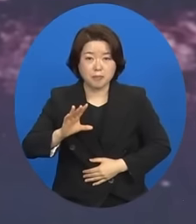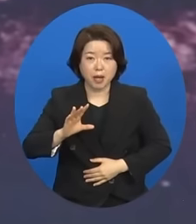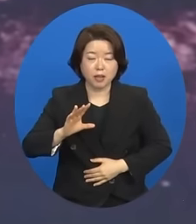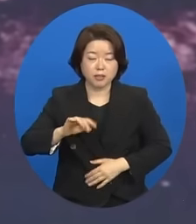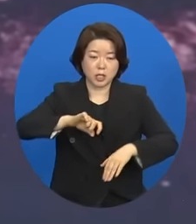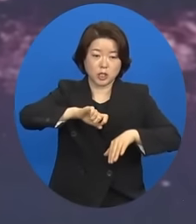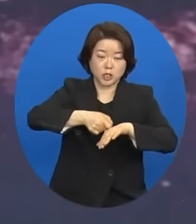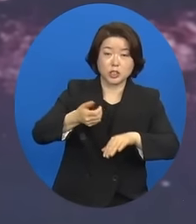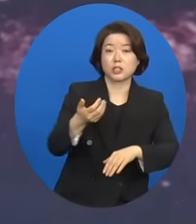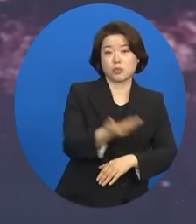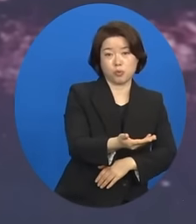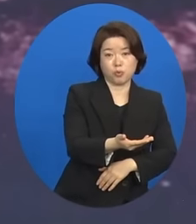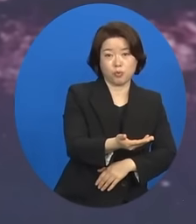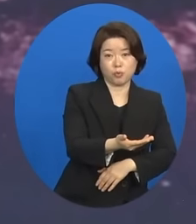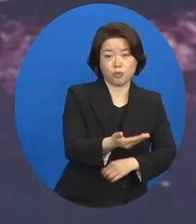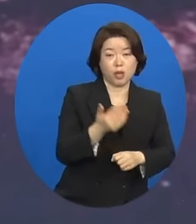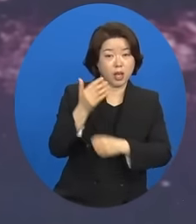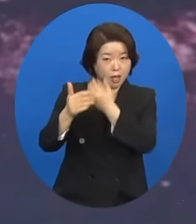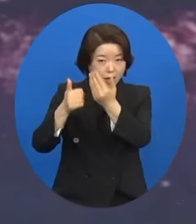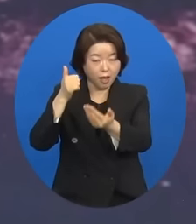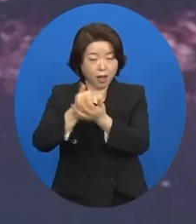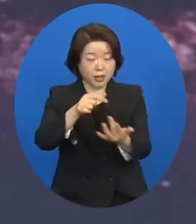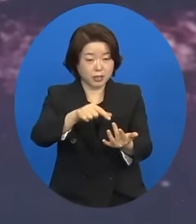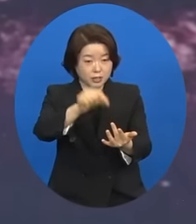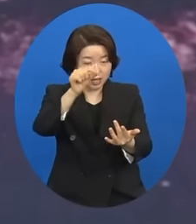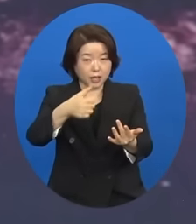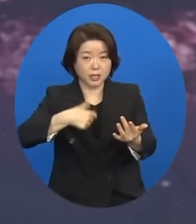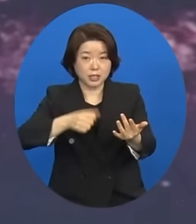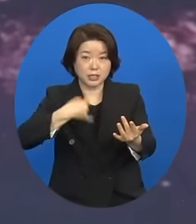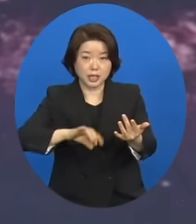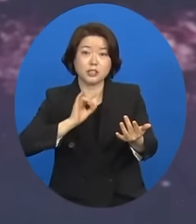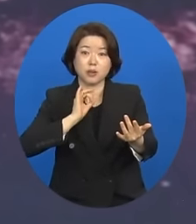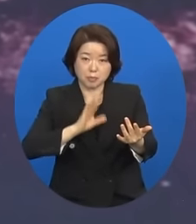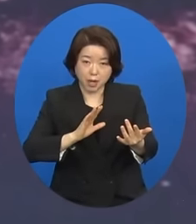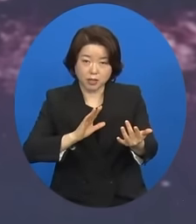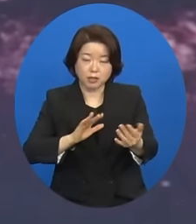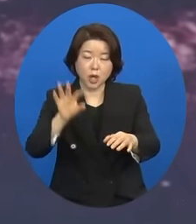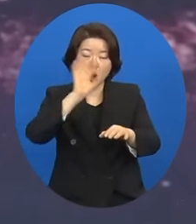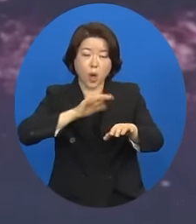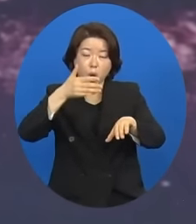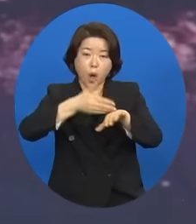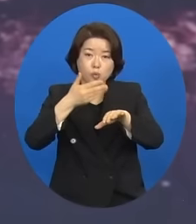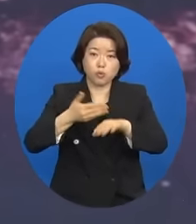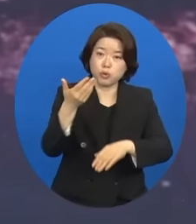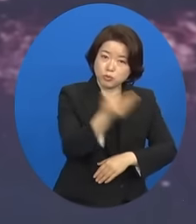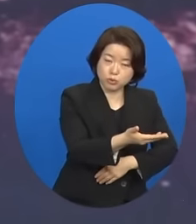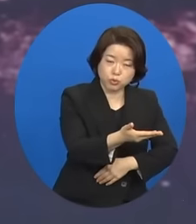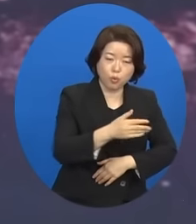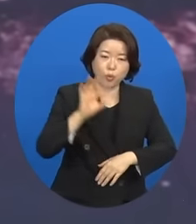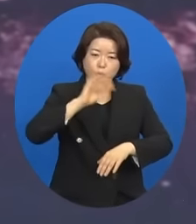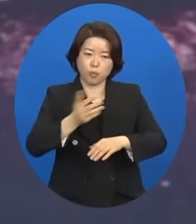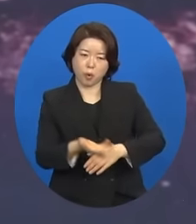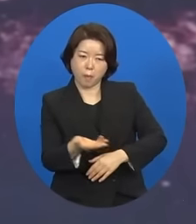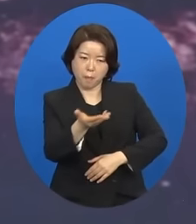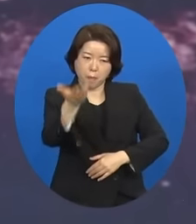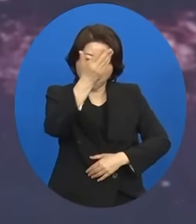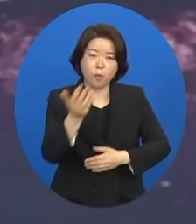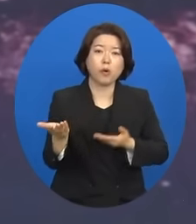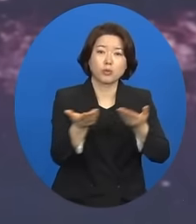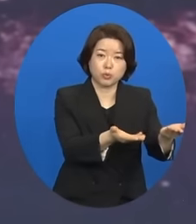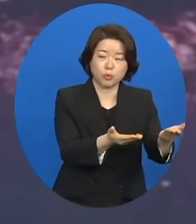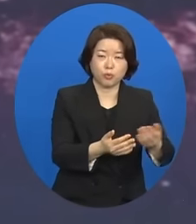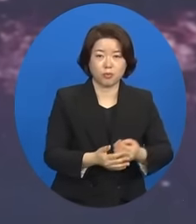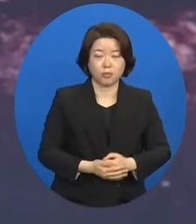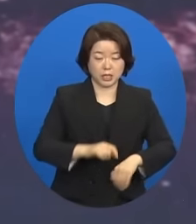징계하십니다 하나님은 택한 자녀만 훈련시키시고 시키십니다이